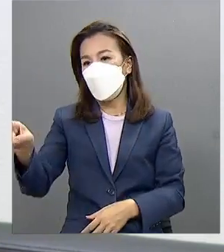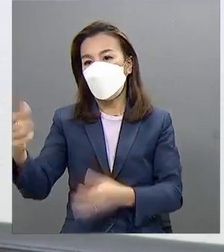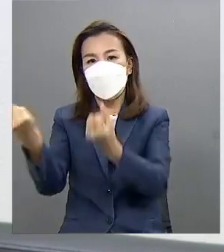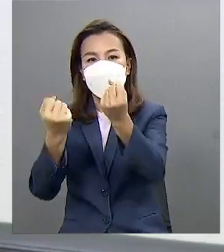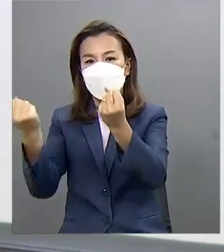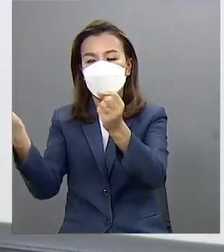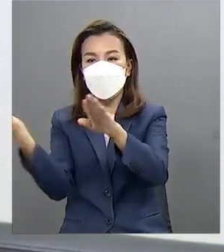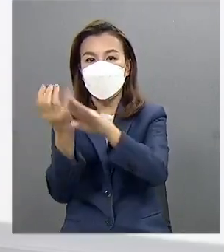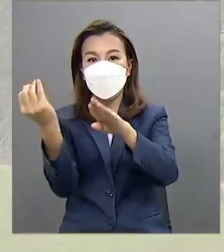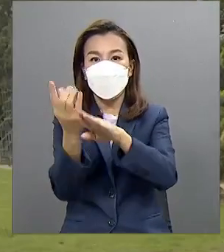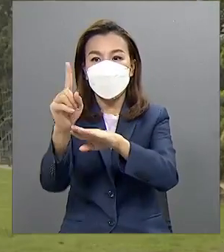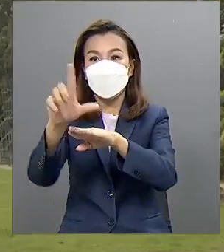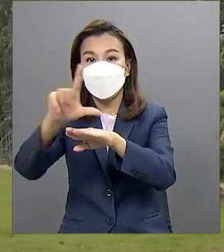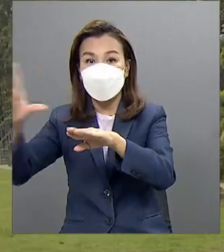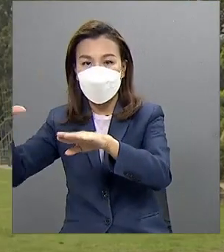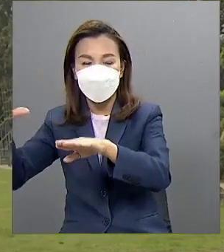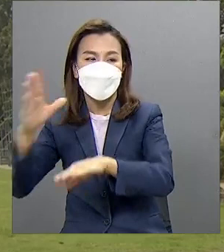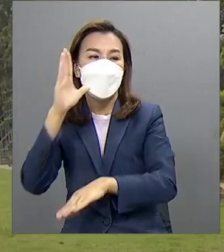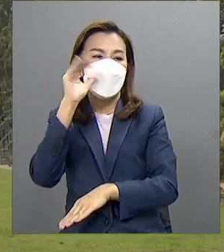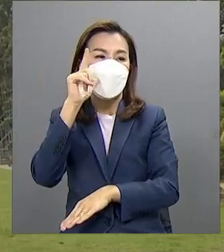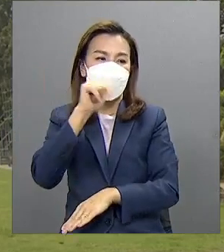พ่อแม่ก็ได้ล้านหนึ่งตรงนั้นนะครับ